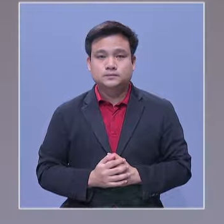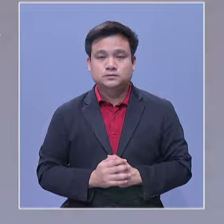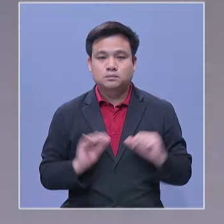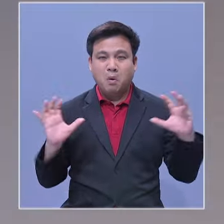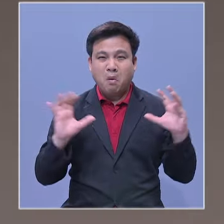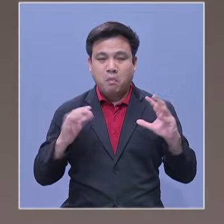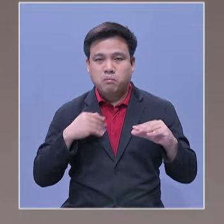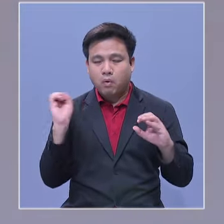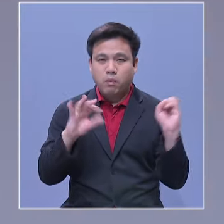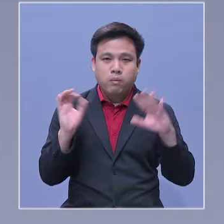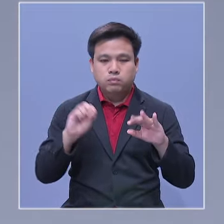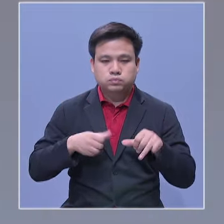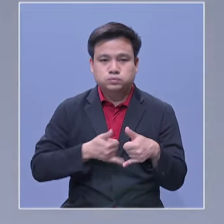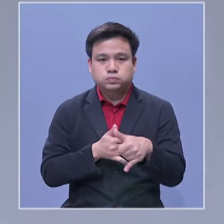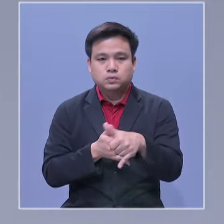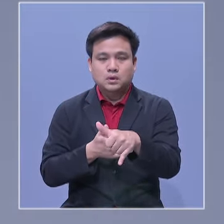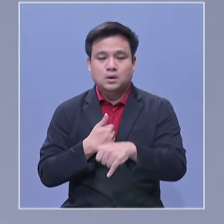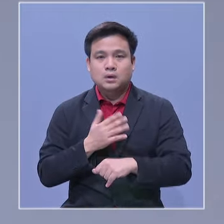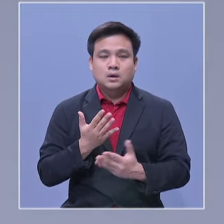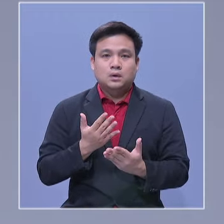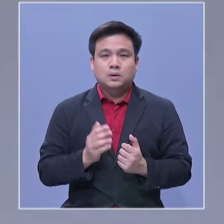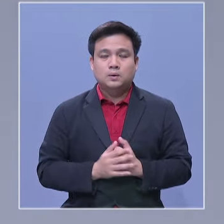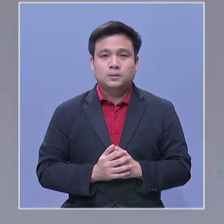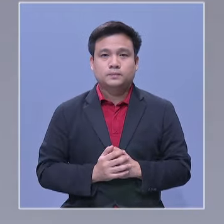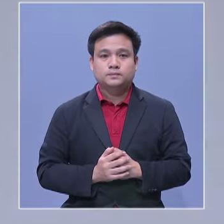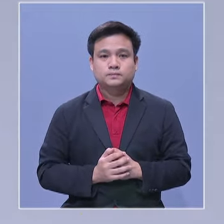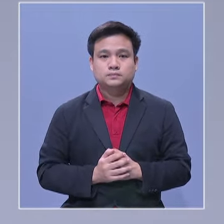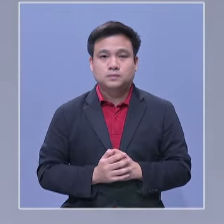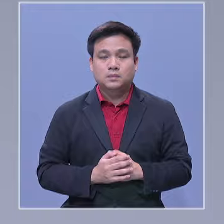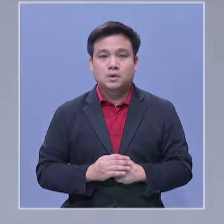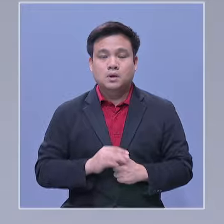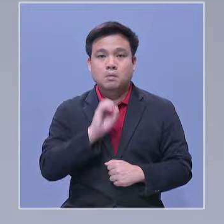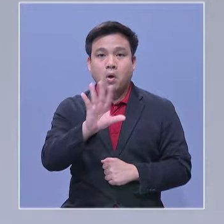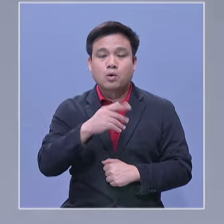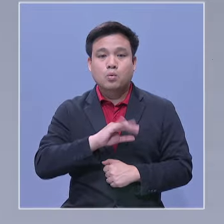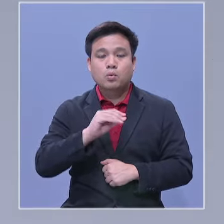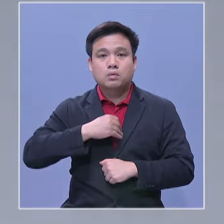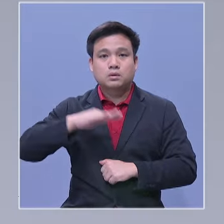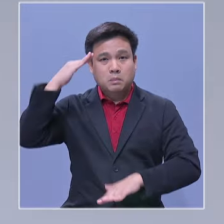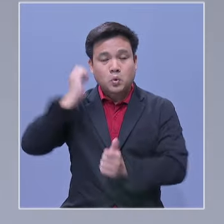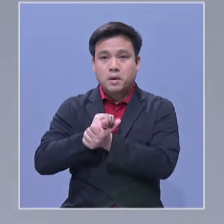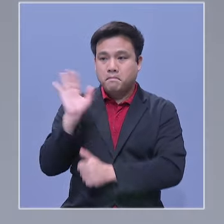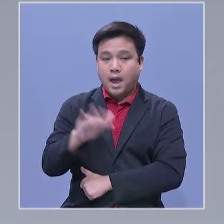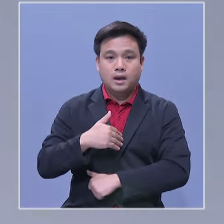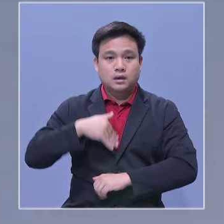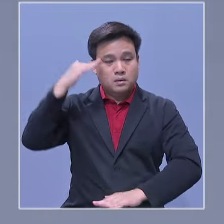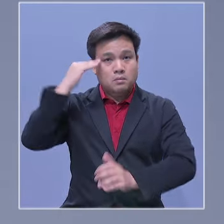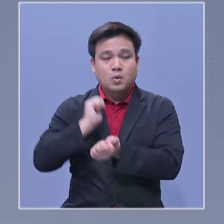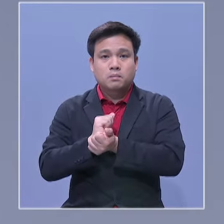หยุดหยุดเฮ้ยตำรวจมาแล้วเฮ้ยตำรวจมา